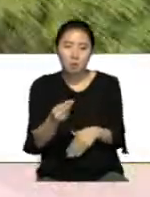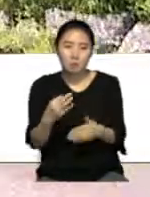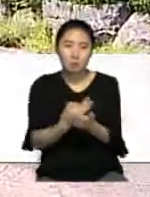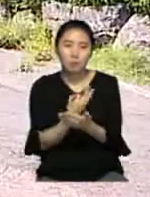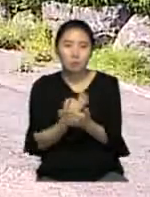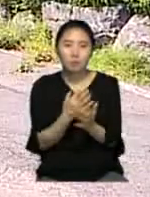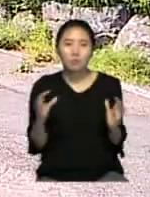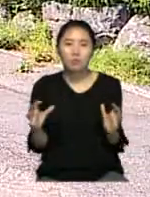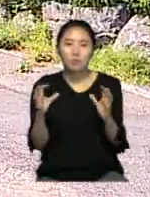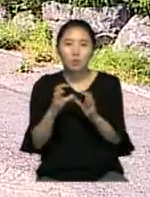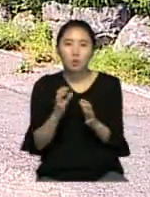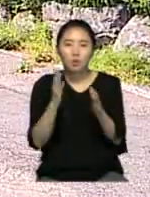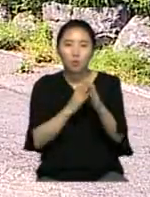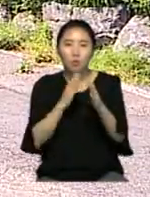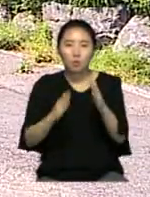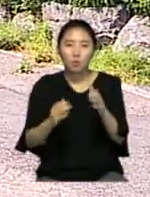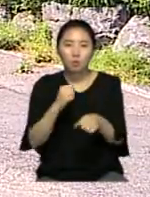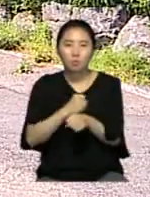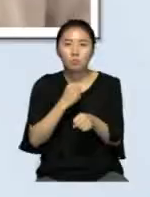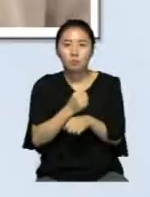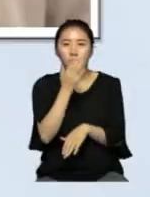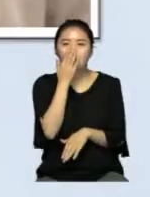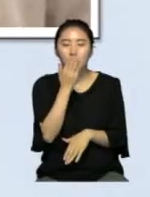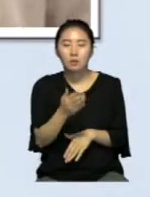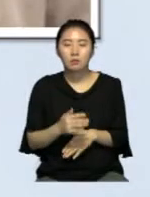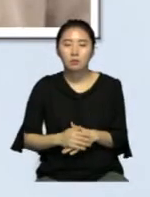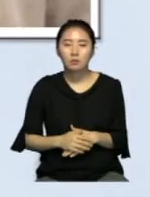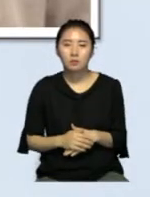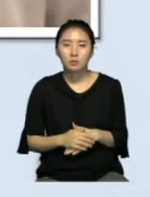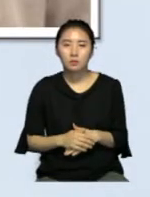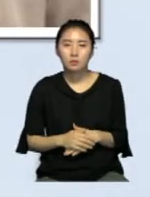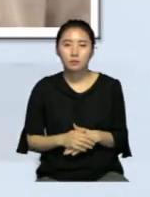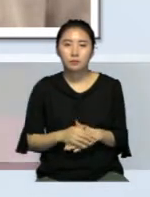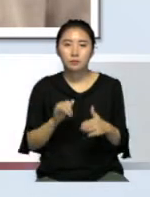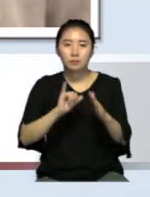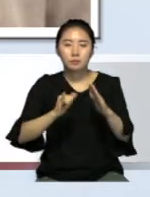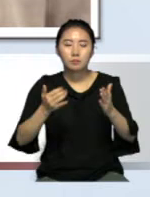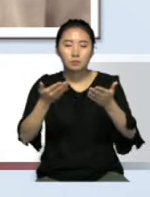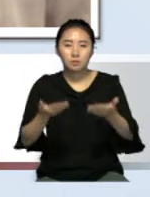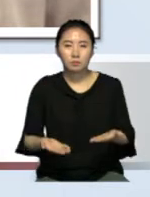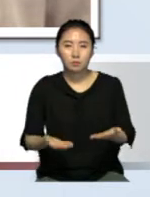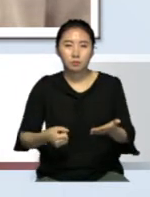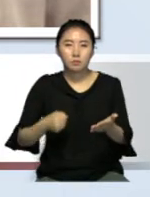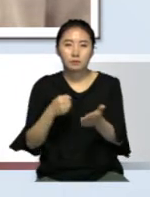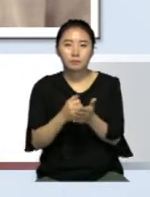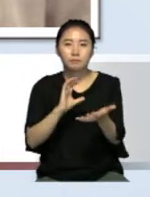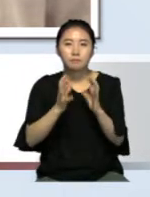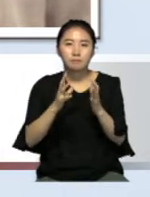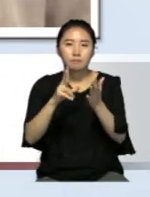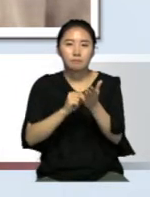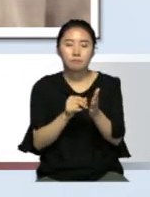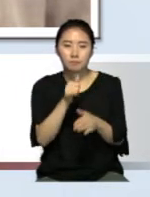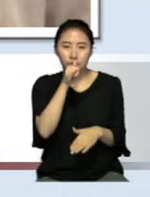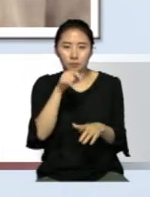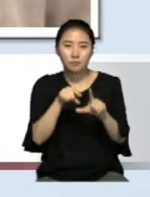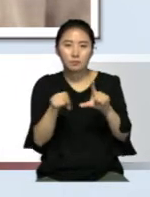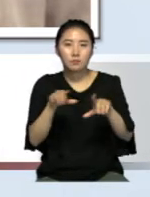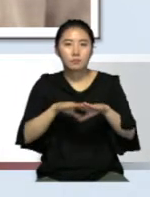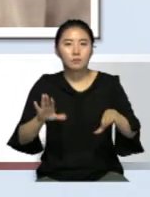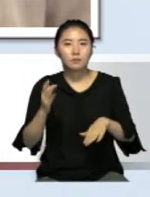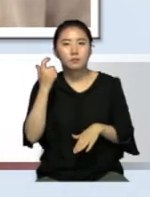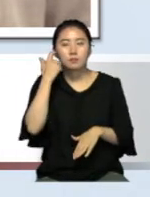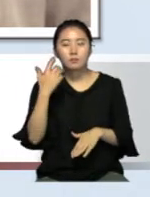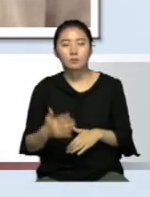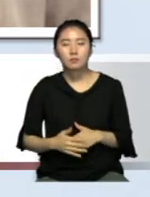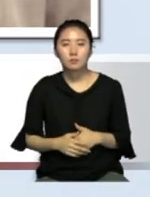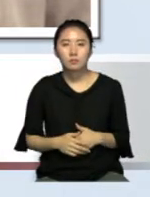모아 공유재산관리기금을 마련했습니다. 네, 이 가족 휴양소 지정에 논란이 있는 걸로 아는데 그 부분은 해결이 된